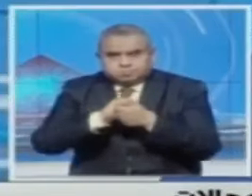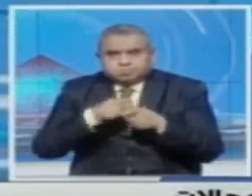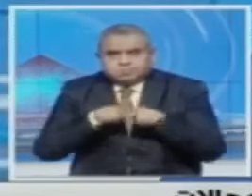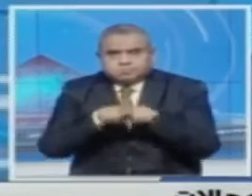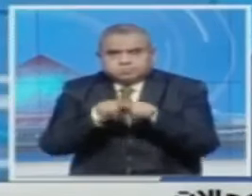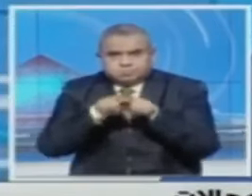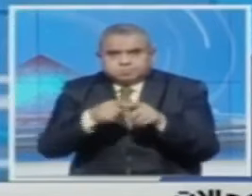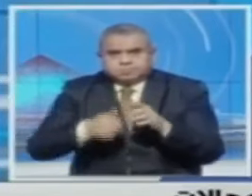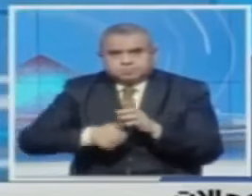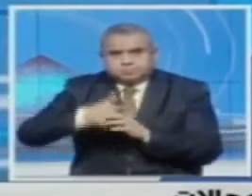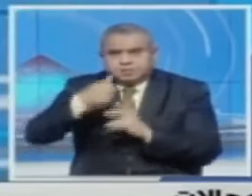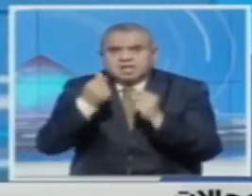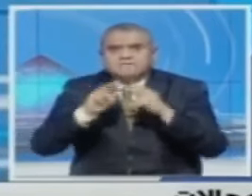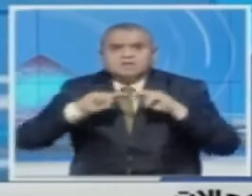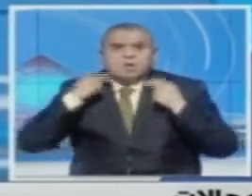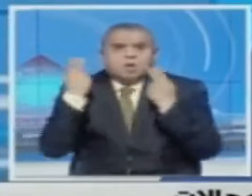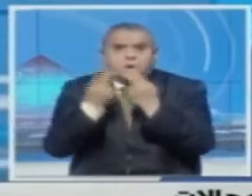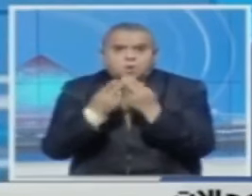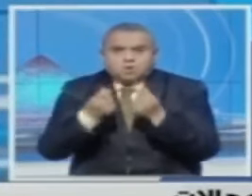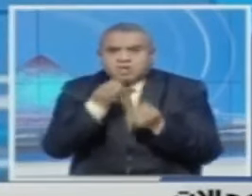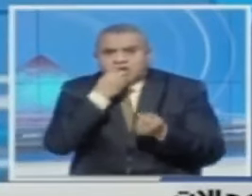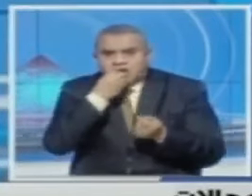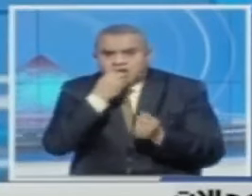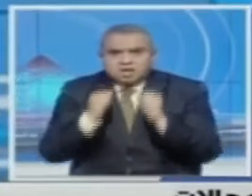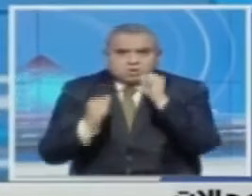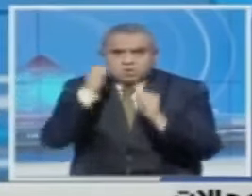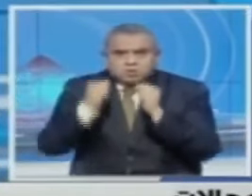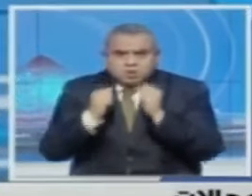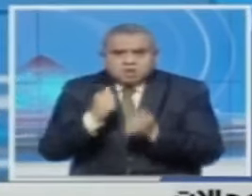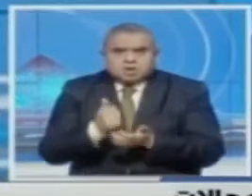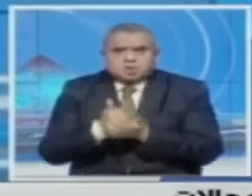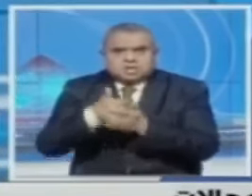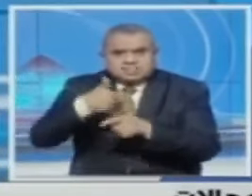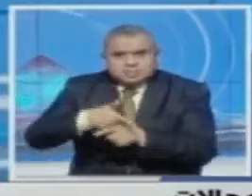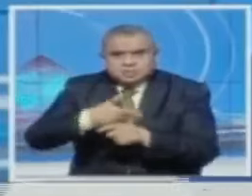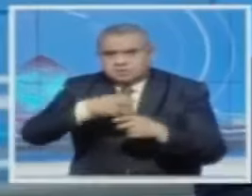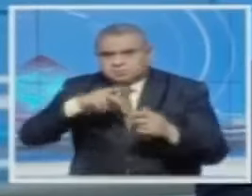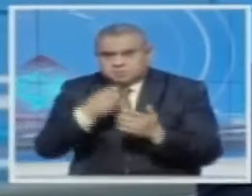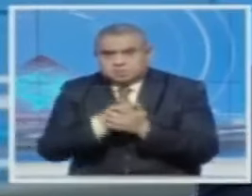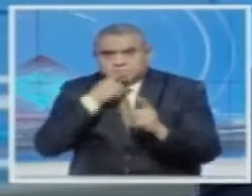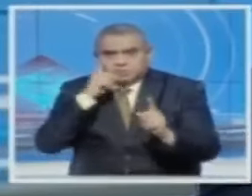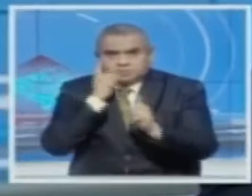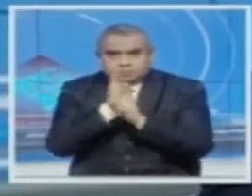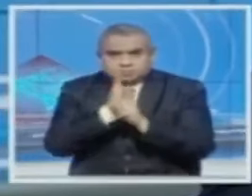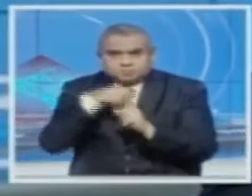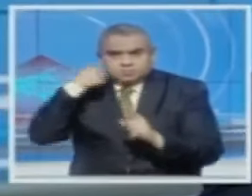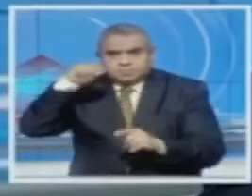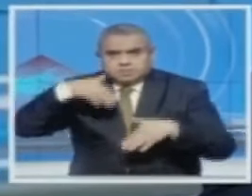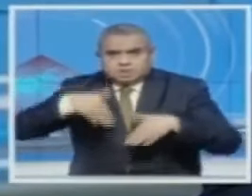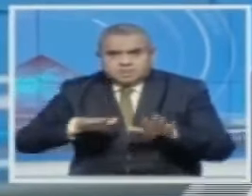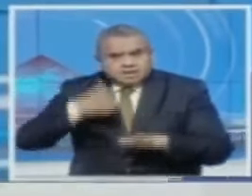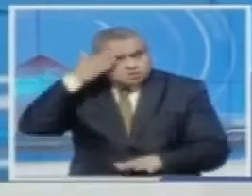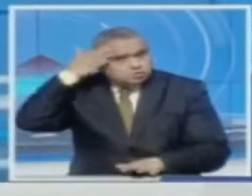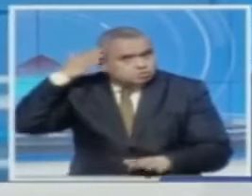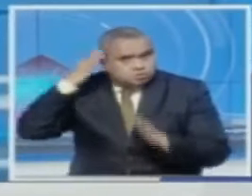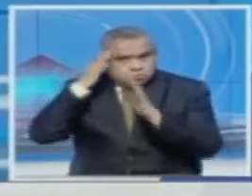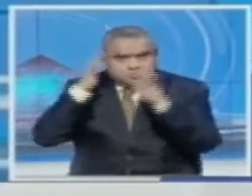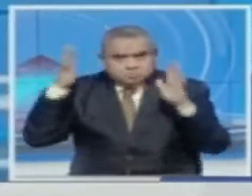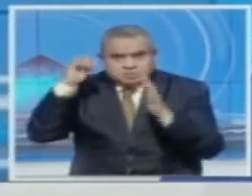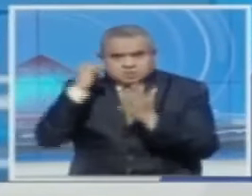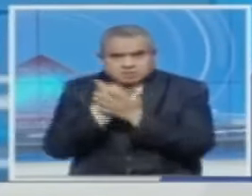المتعلقة بالارتفاع العالمي في أسعار الغذاء والطاقة والتمويل. وخلال لقائه رئيسة مجلس الشيوخ